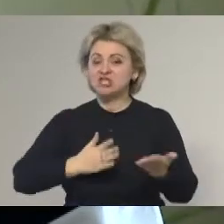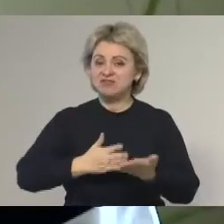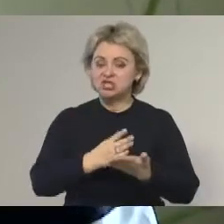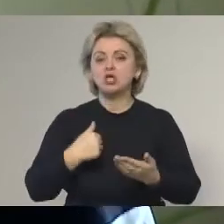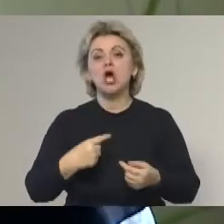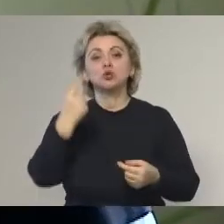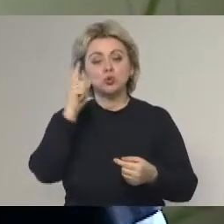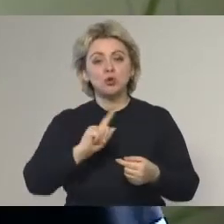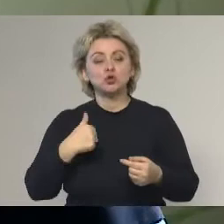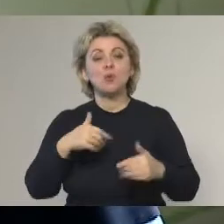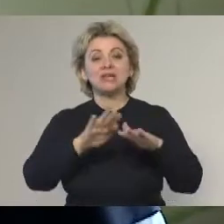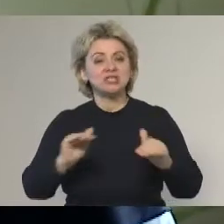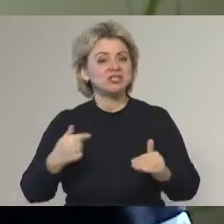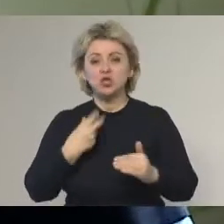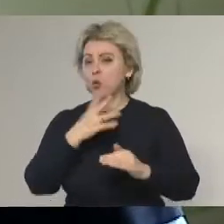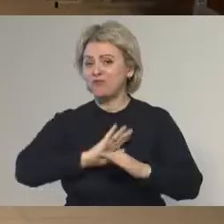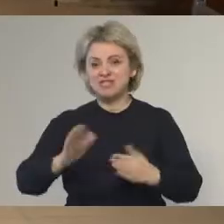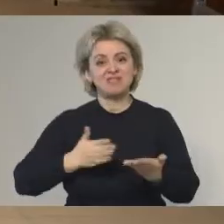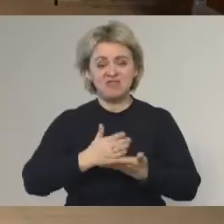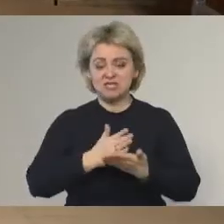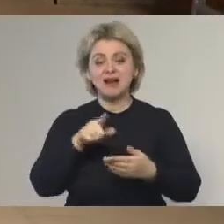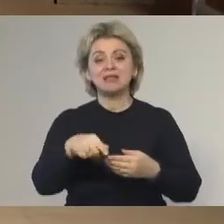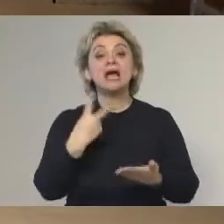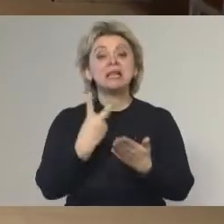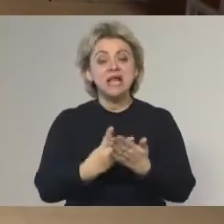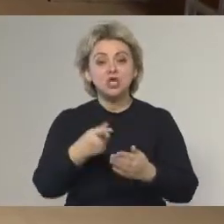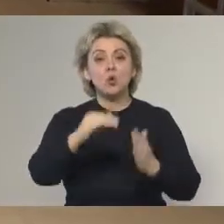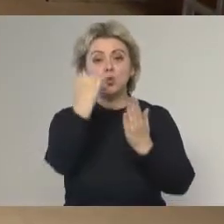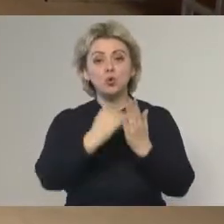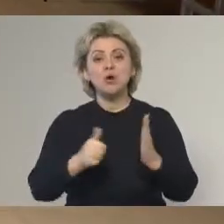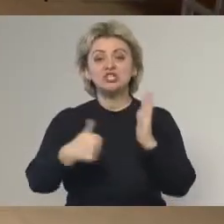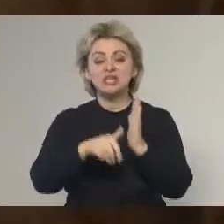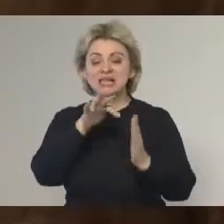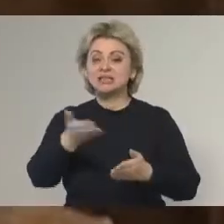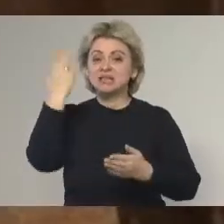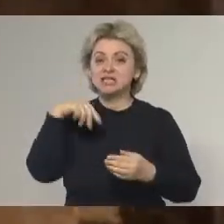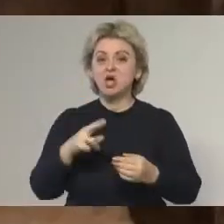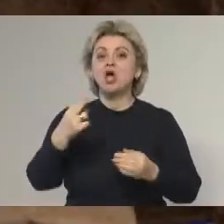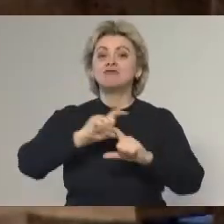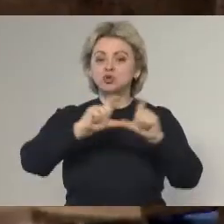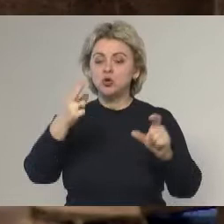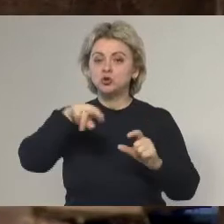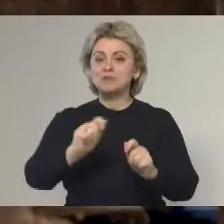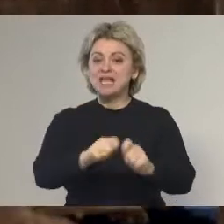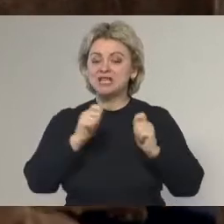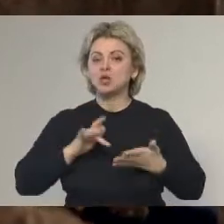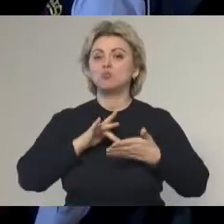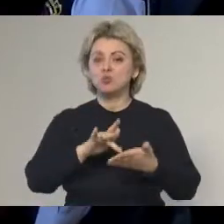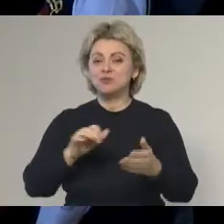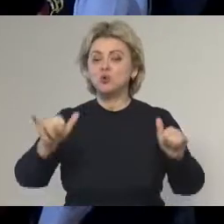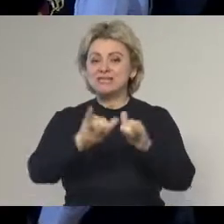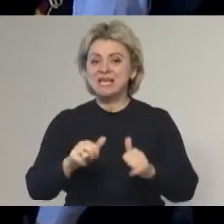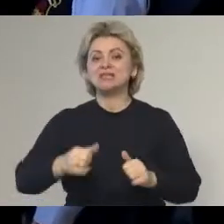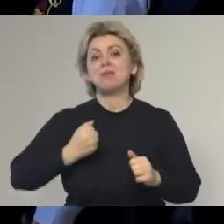Я думаю, что мои дети уже не увидят ветеранов. Для наглядности уроков 6 лет назад в школе ДСААФ открыт музей боевой славы.